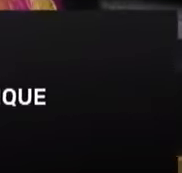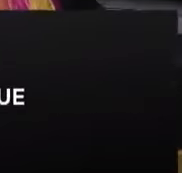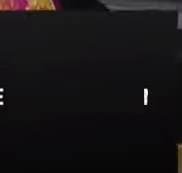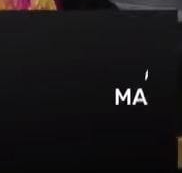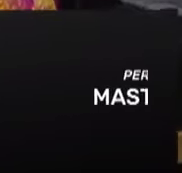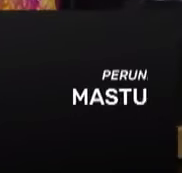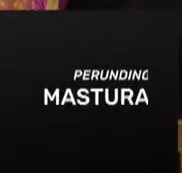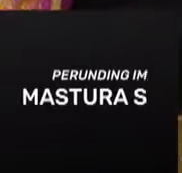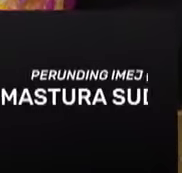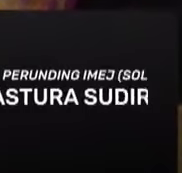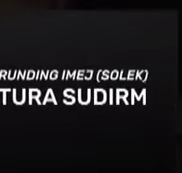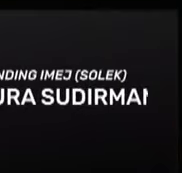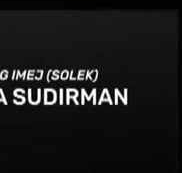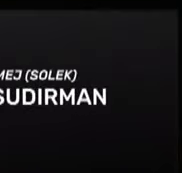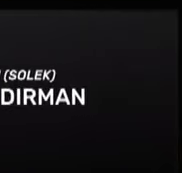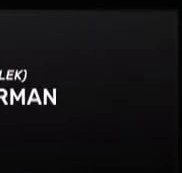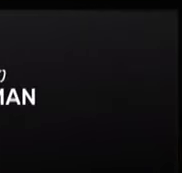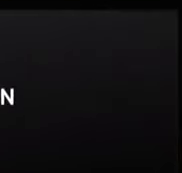Hai menyentuh